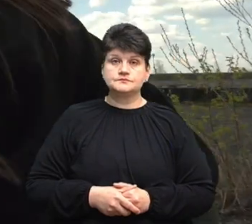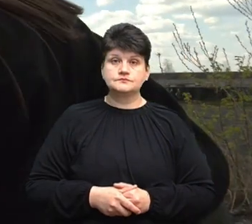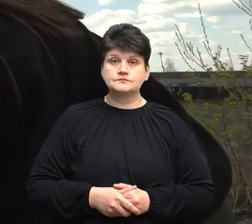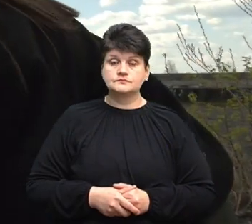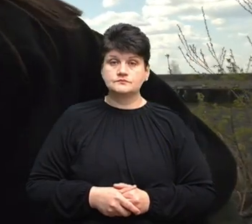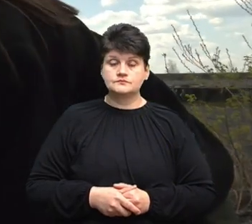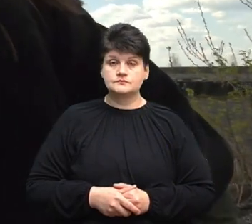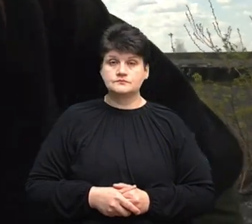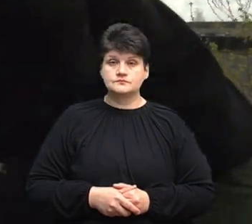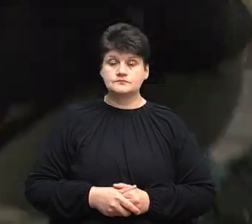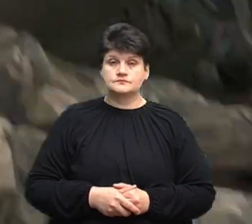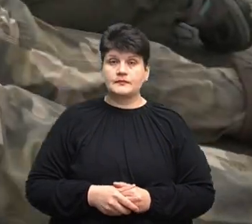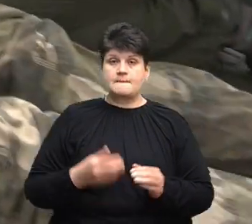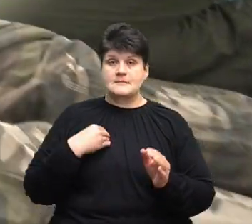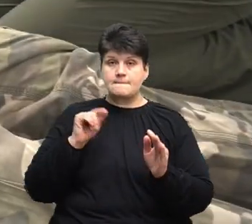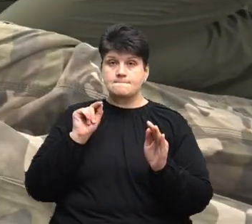Ми пропихаємо